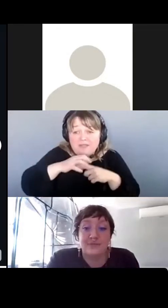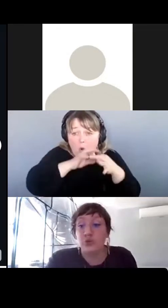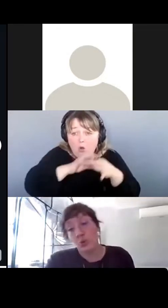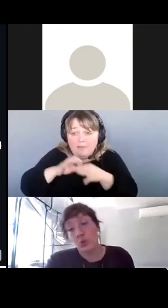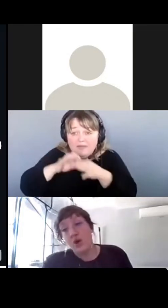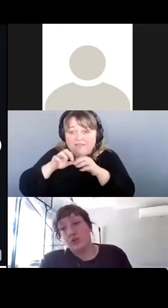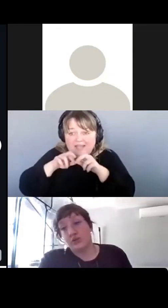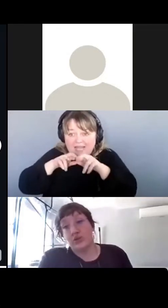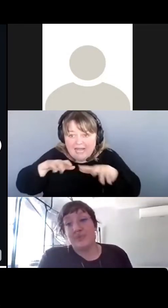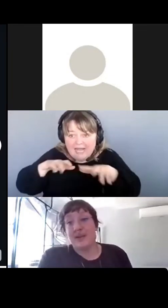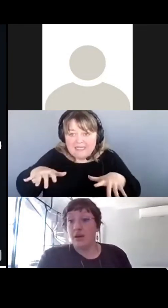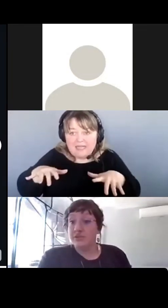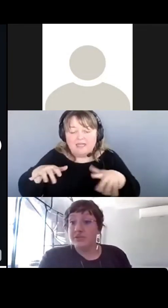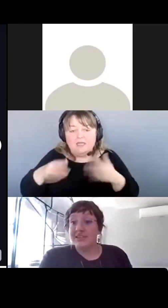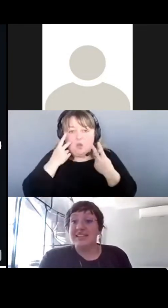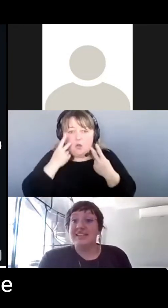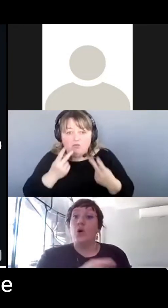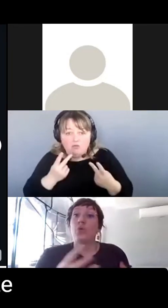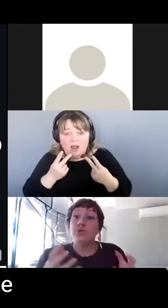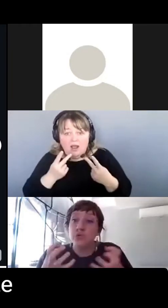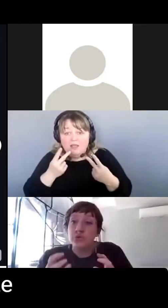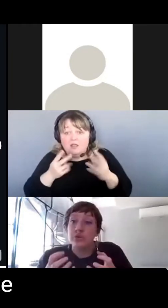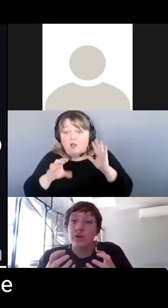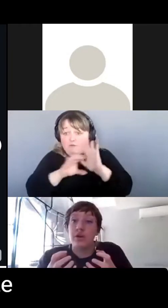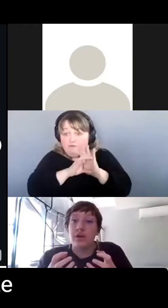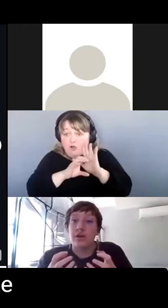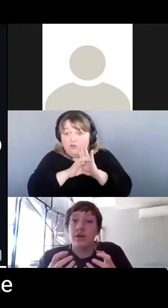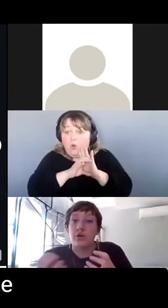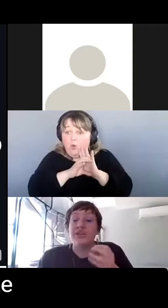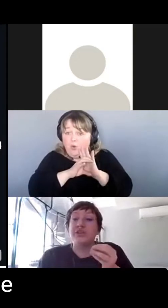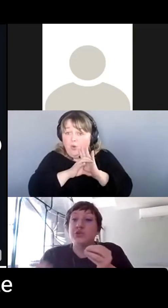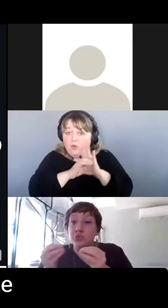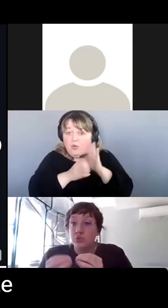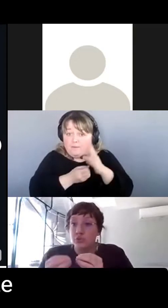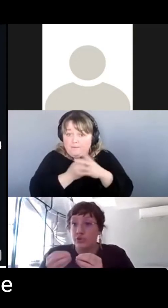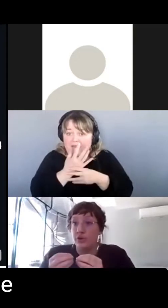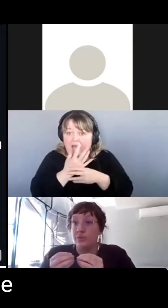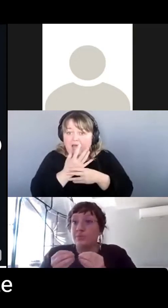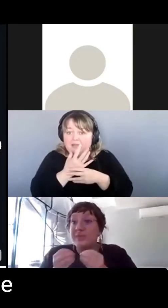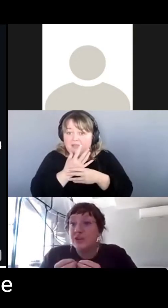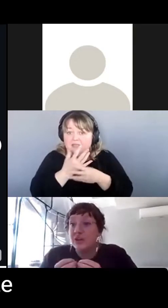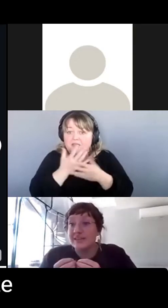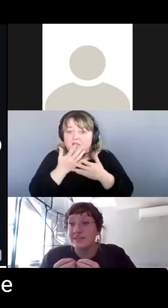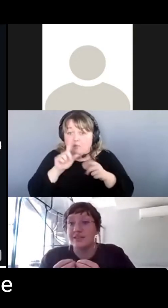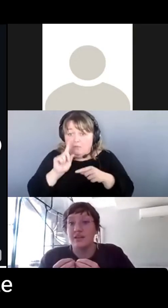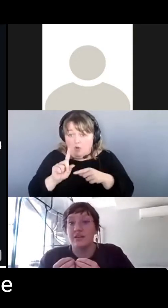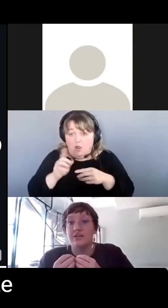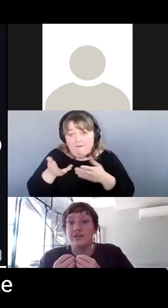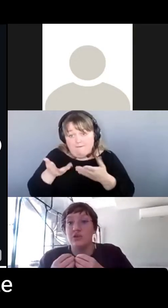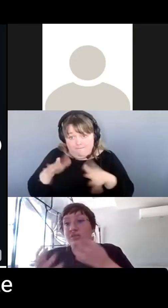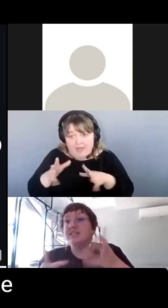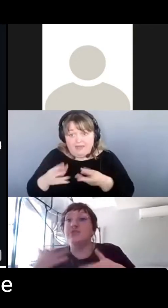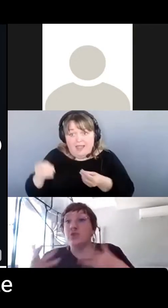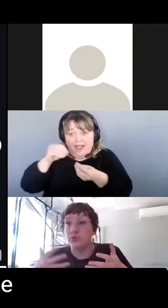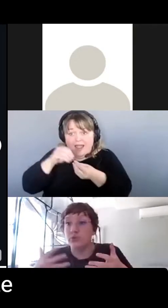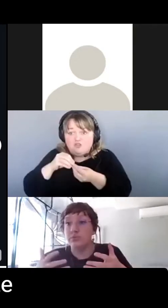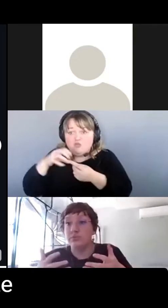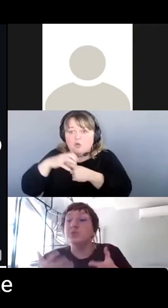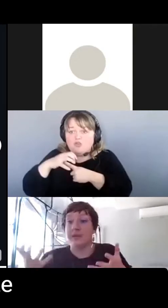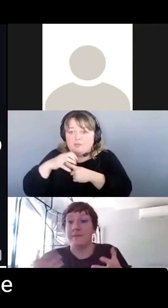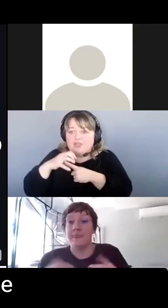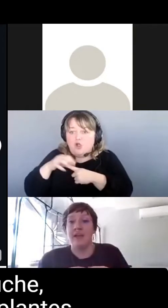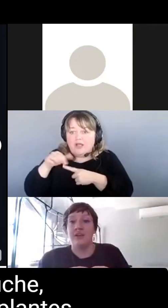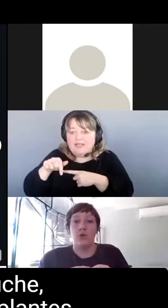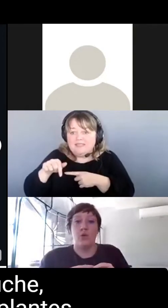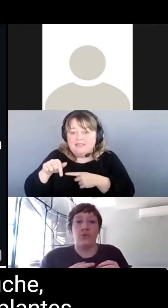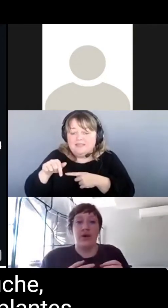des photos de plantes qui ont eu un ajout de mycorhize lorsqu'ils ont